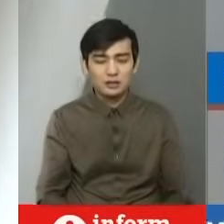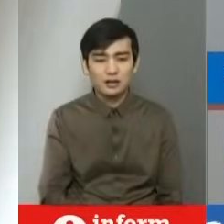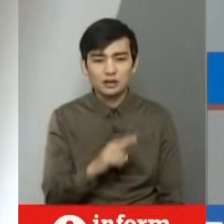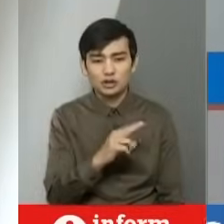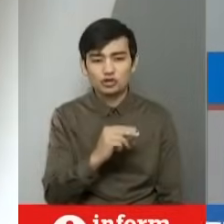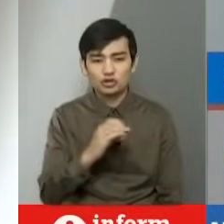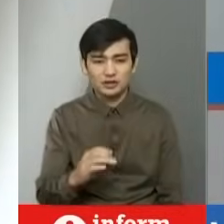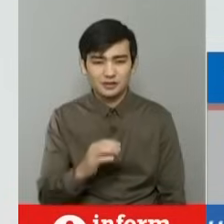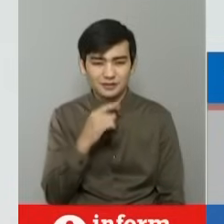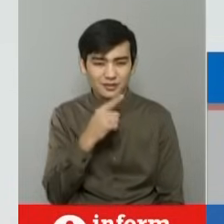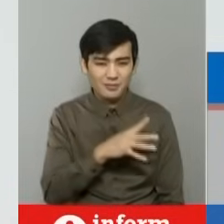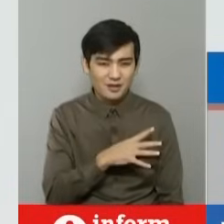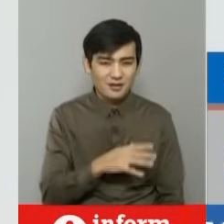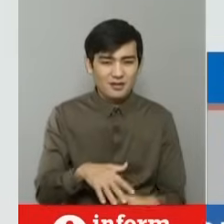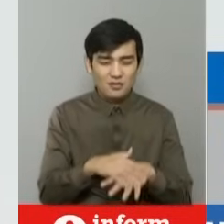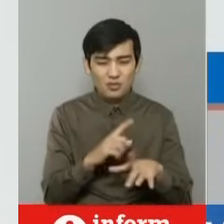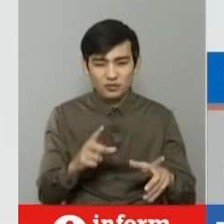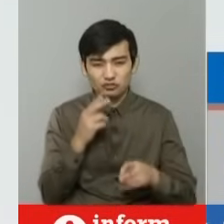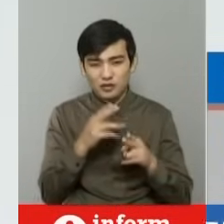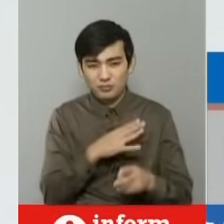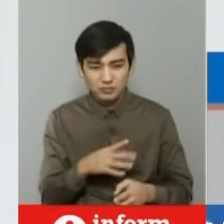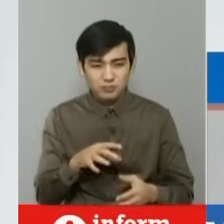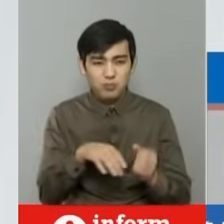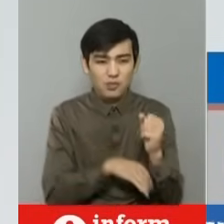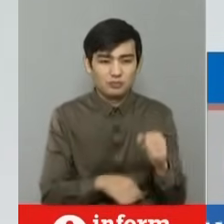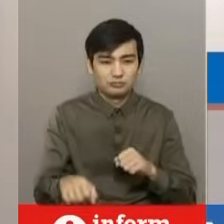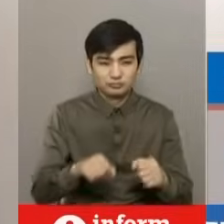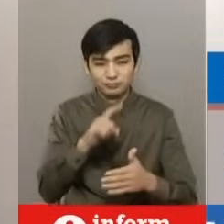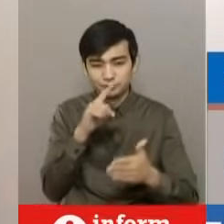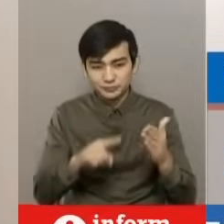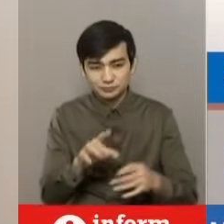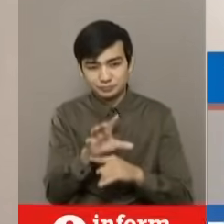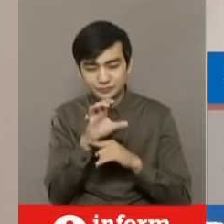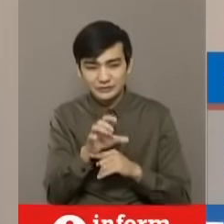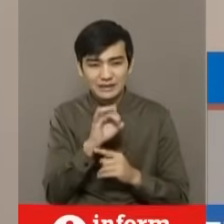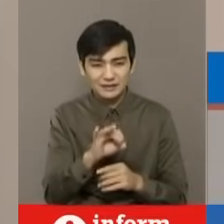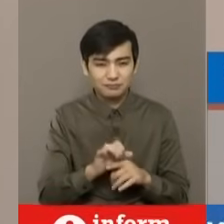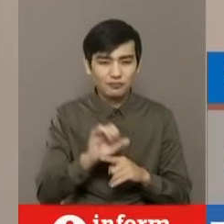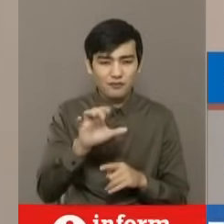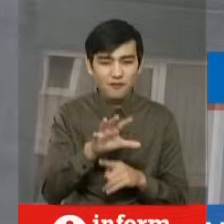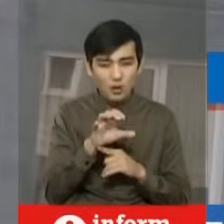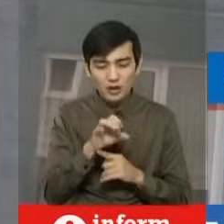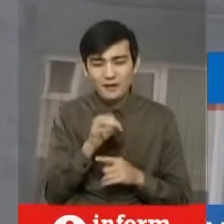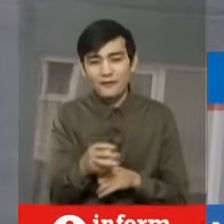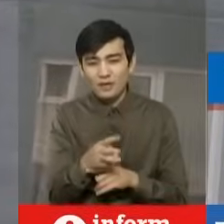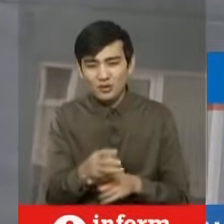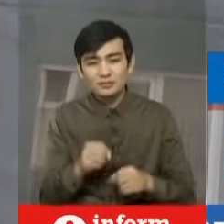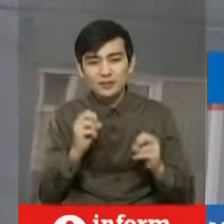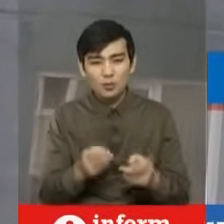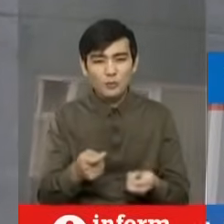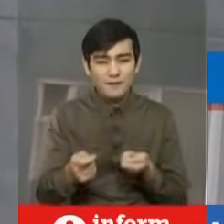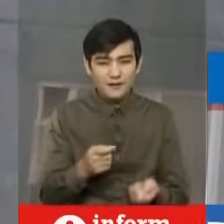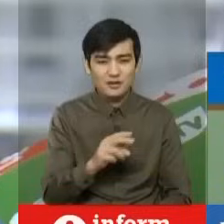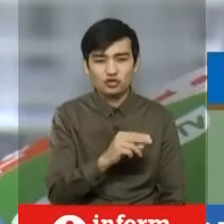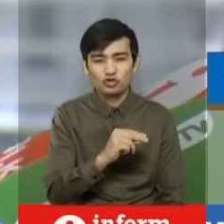порядке обращении граждан если после землетрясения появились трещины нужно зафиксировать дефект и отправить фото и данные в районные Управление